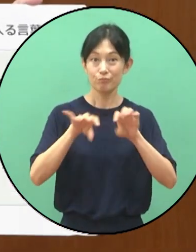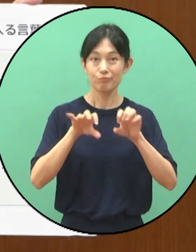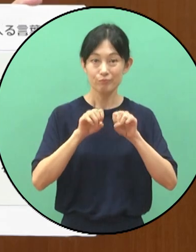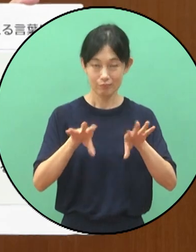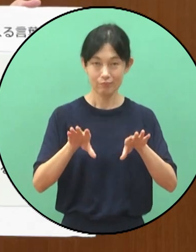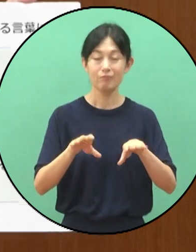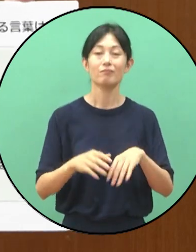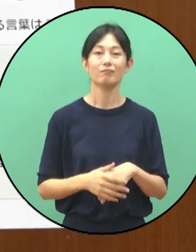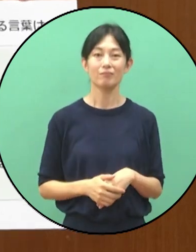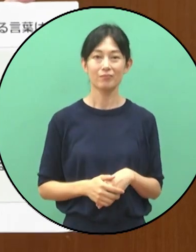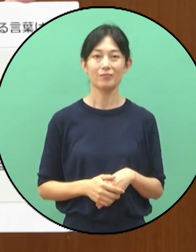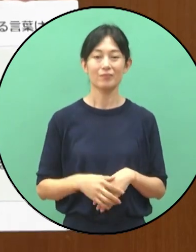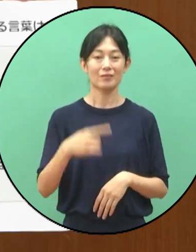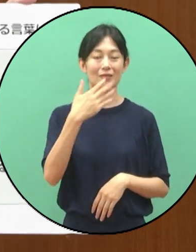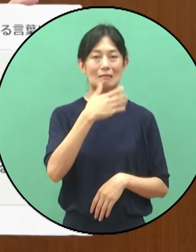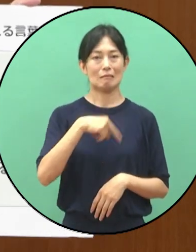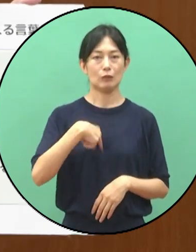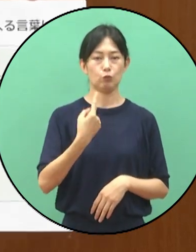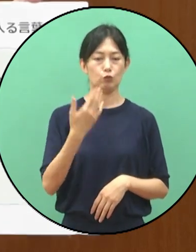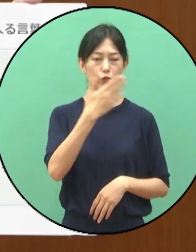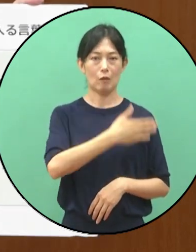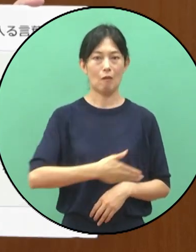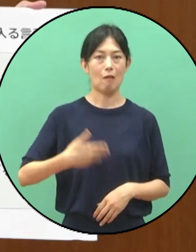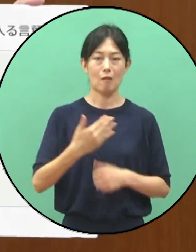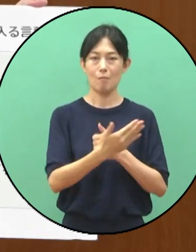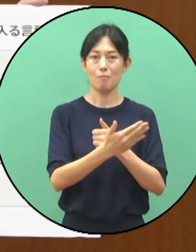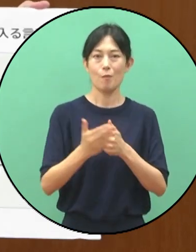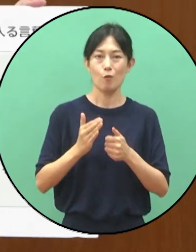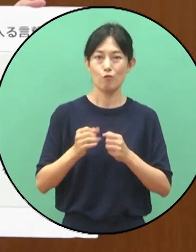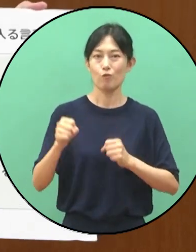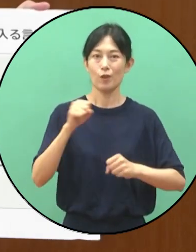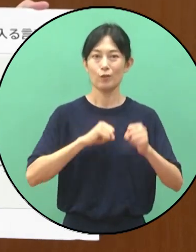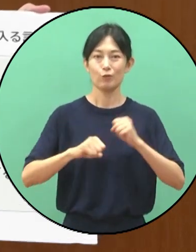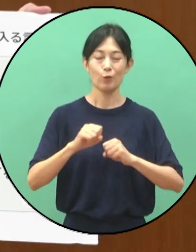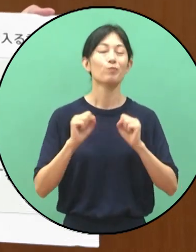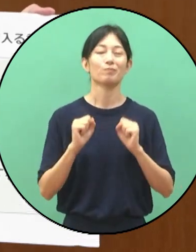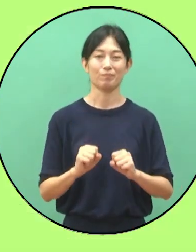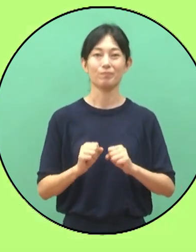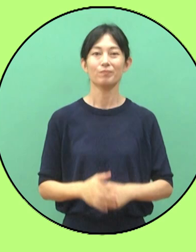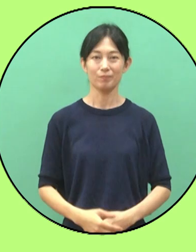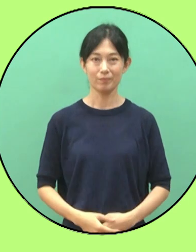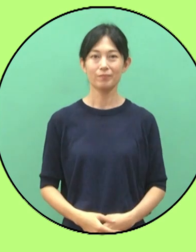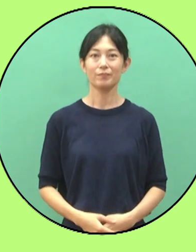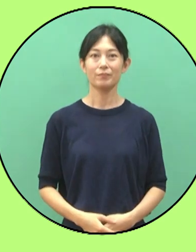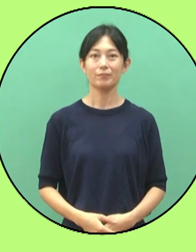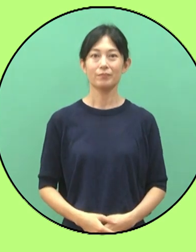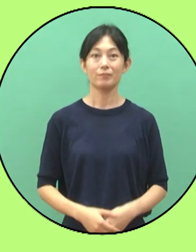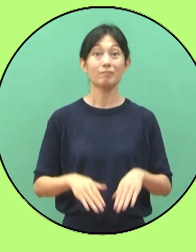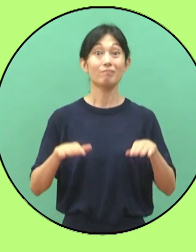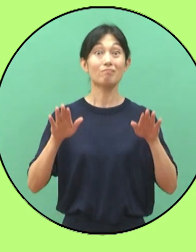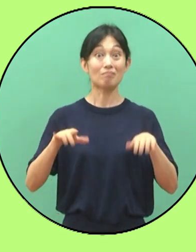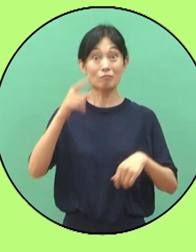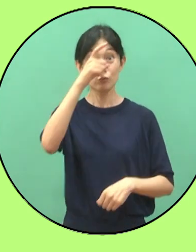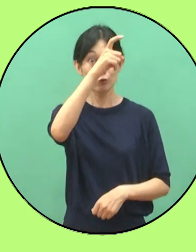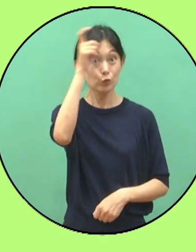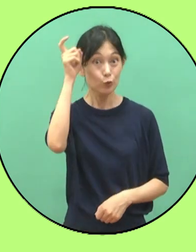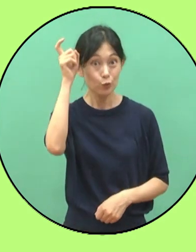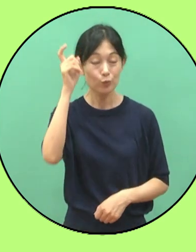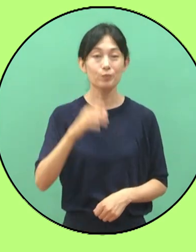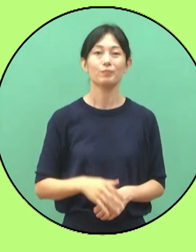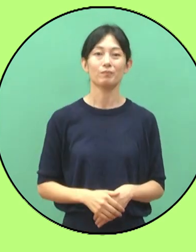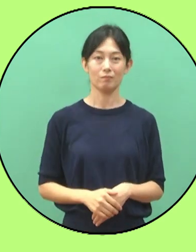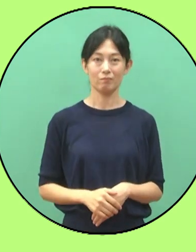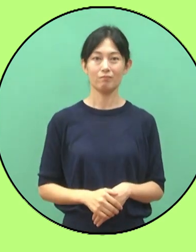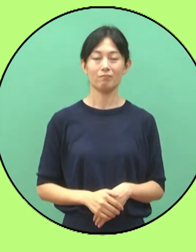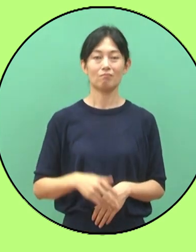して自分の健康を守ってもらうような活動を実施しています。でここでクイズなんですけれども、はい、